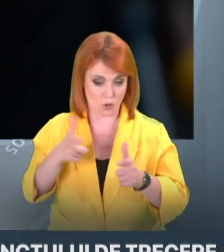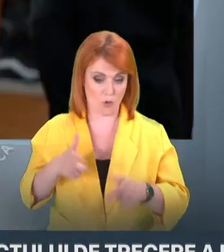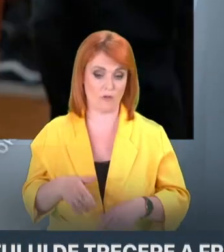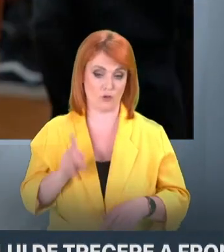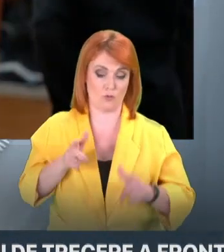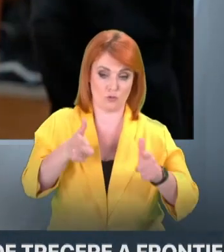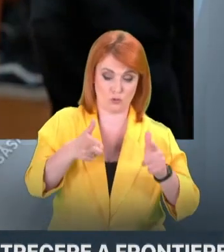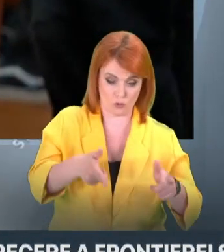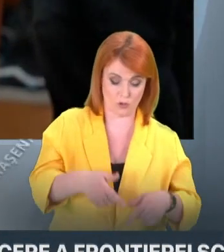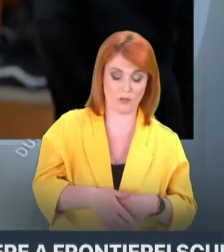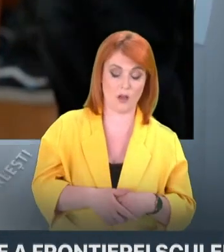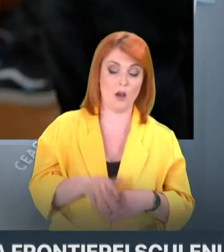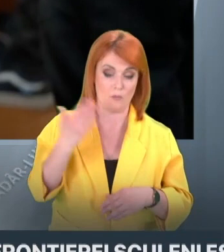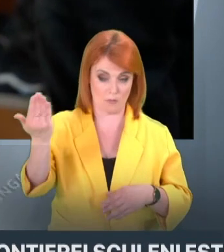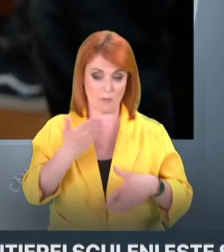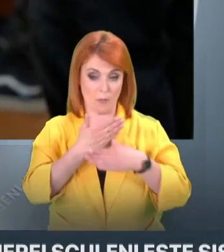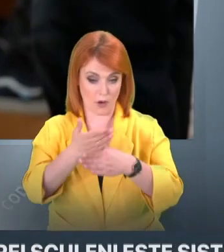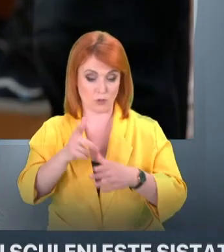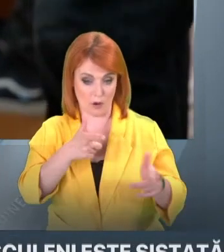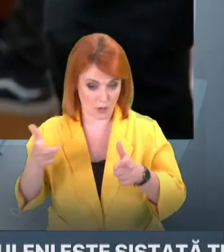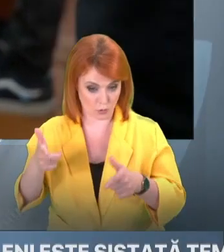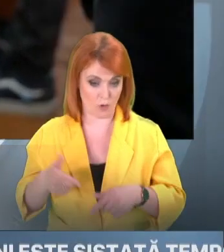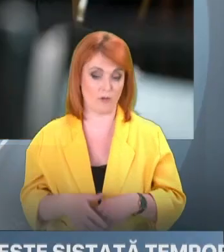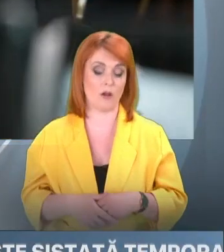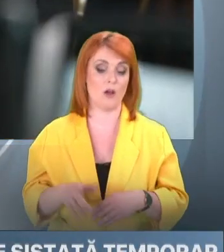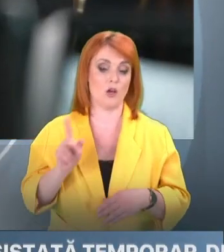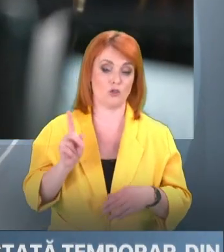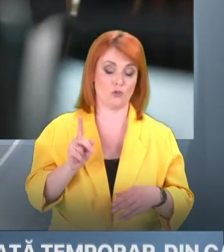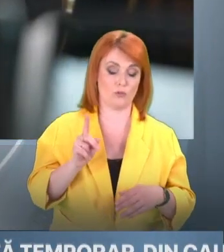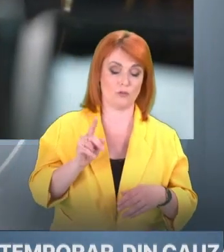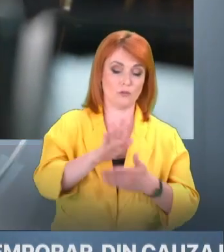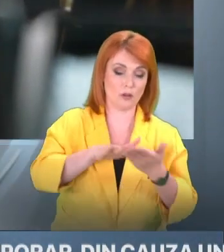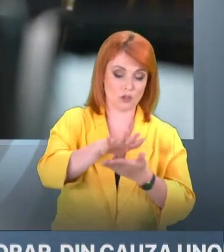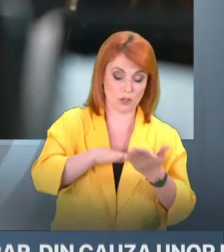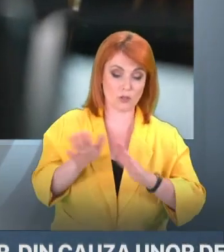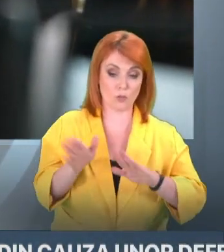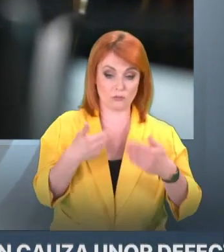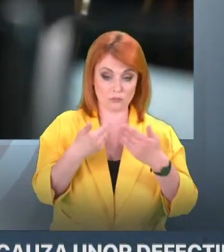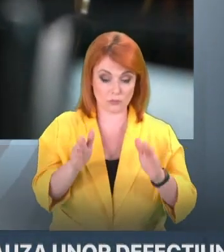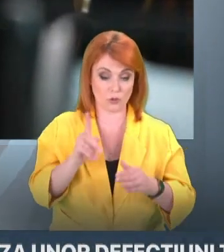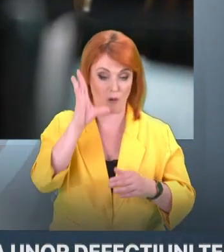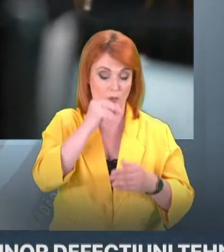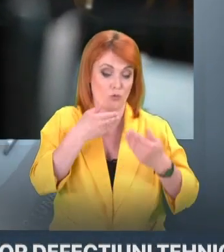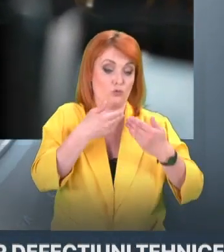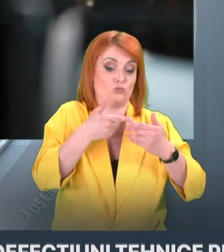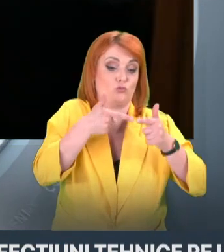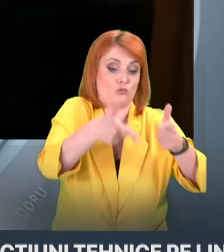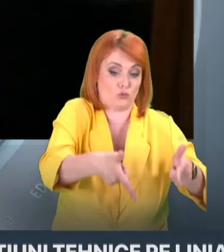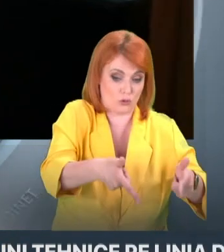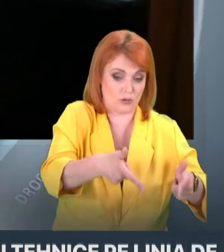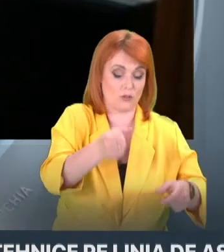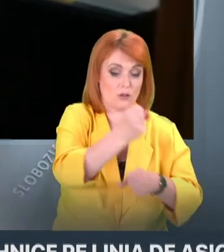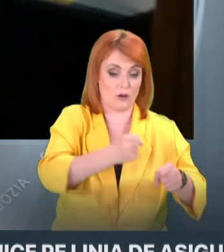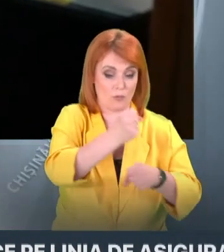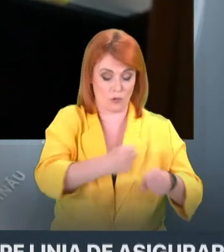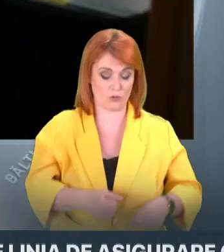muncă, sunt pregătiți, inclusiv li se oferă servicii de ghidare în carieră, astfel încât să înțeleagă unde ar